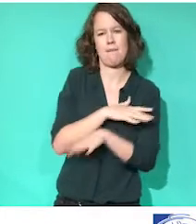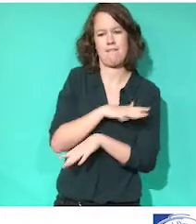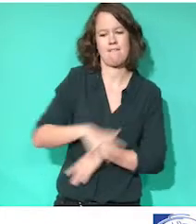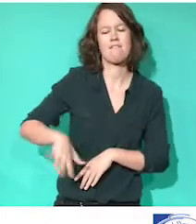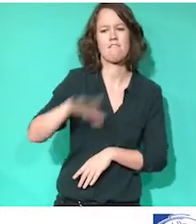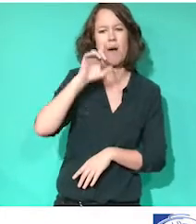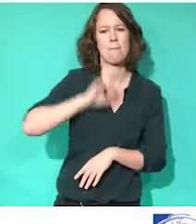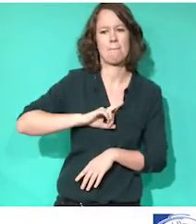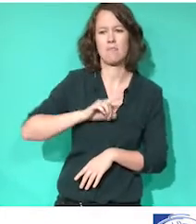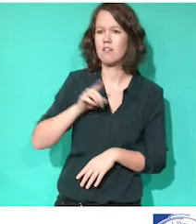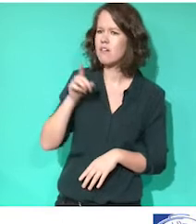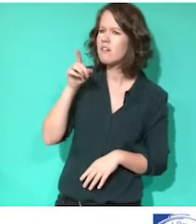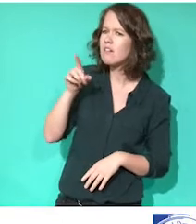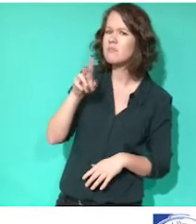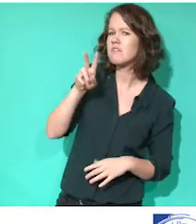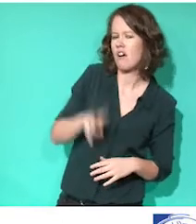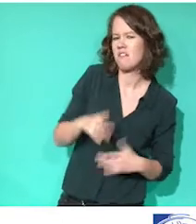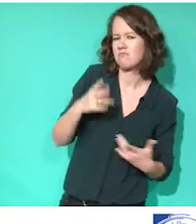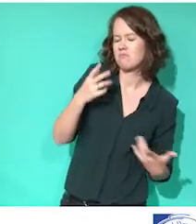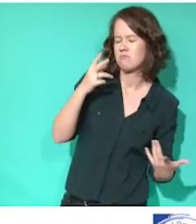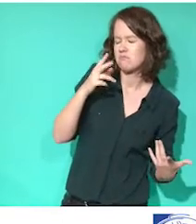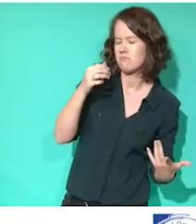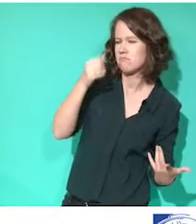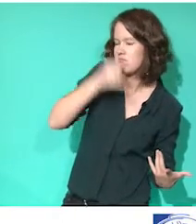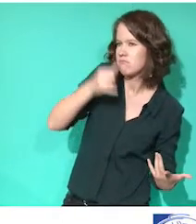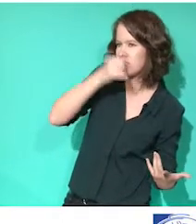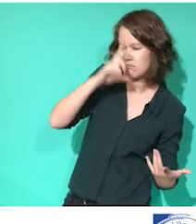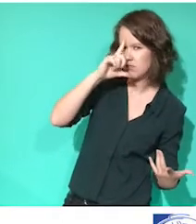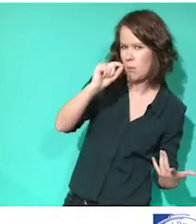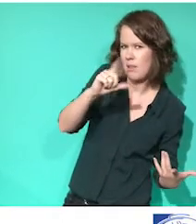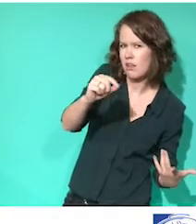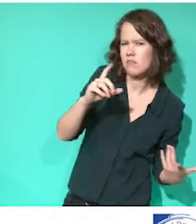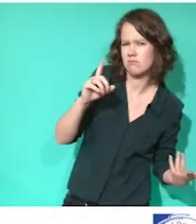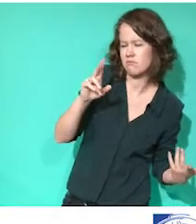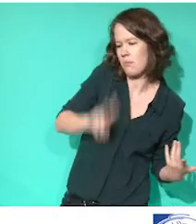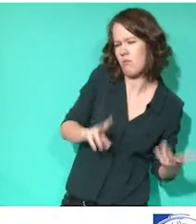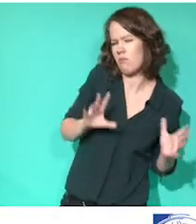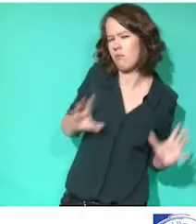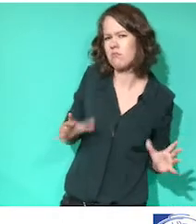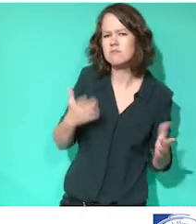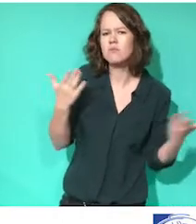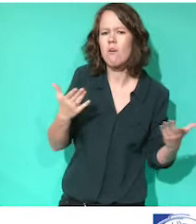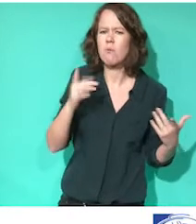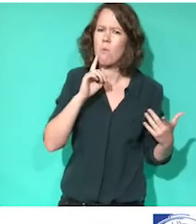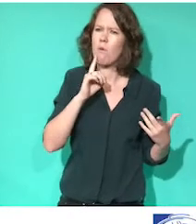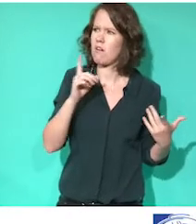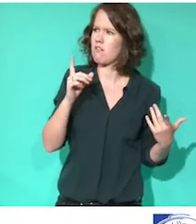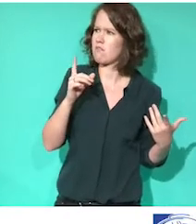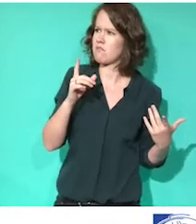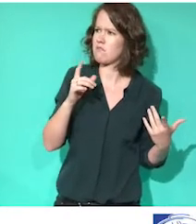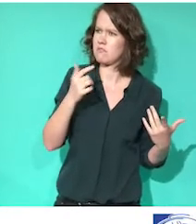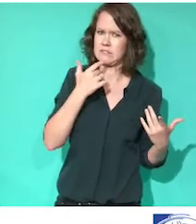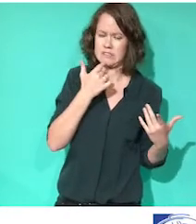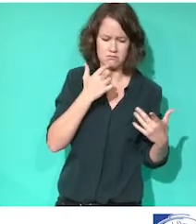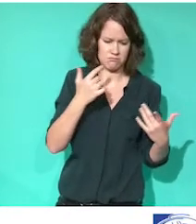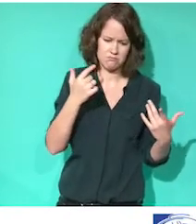car souvent, en termes de score d'audience, soyons cyniques, soyons et militantes et cyniques, c'est une contre-performance